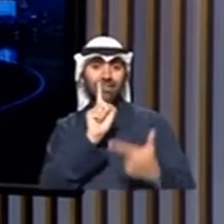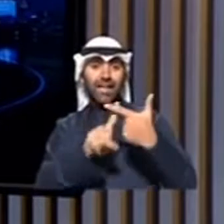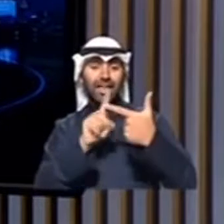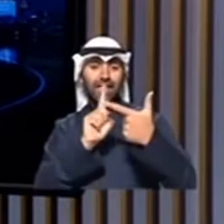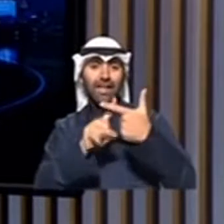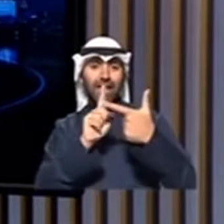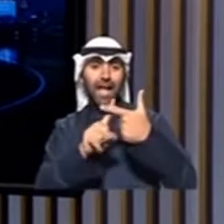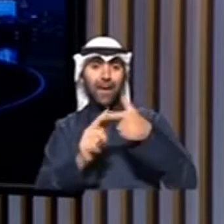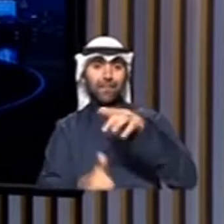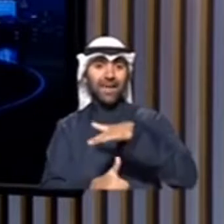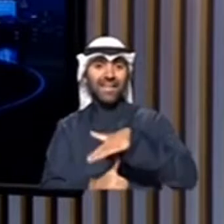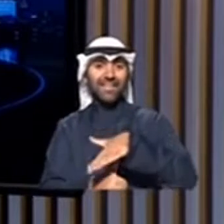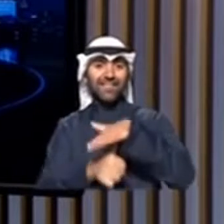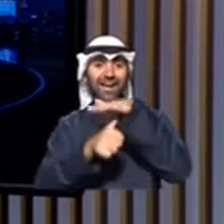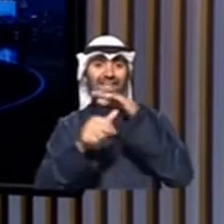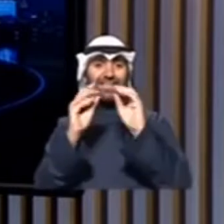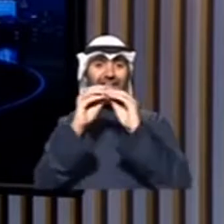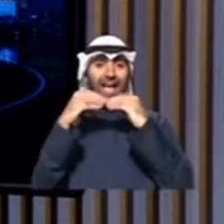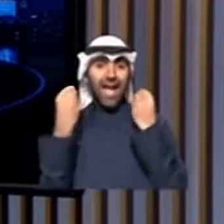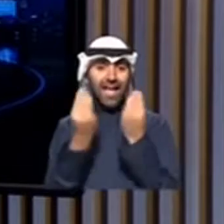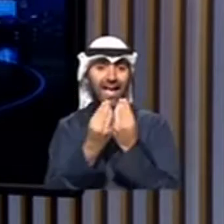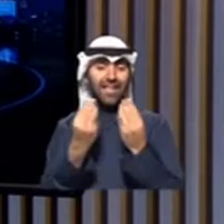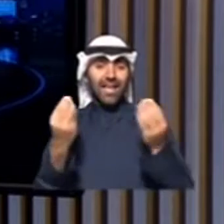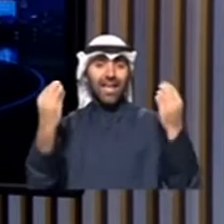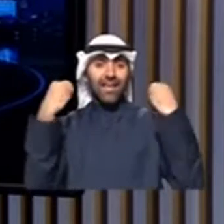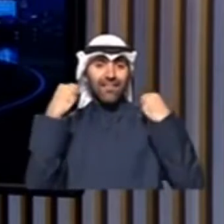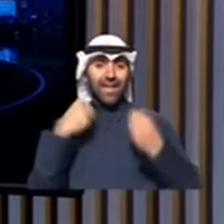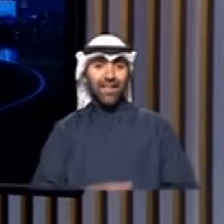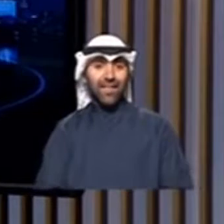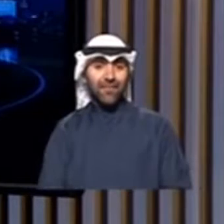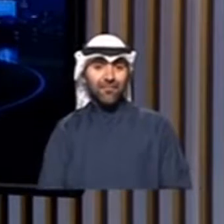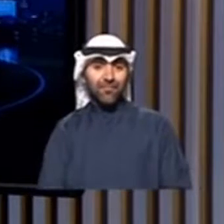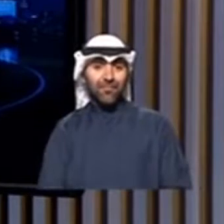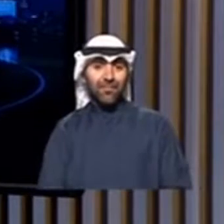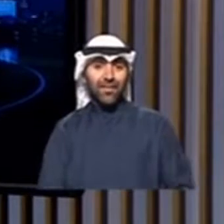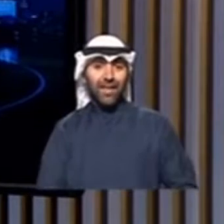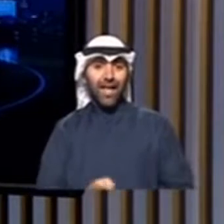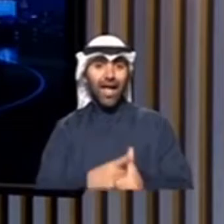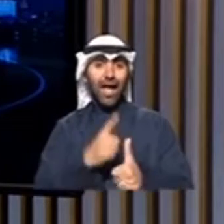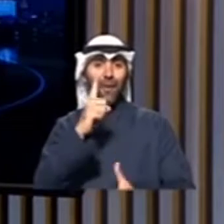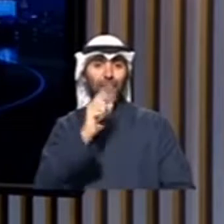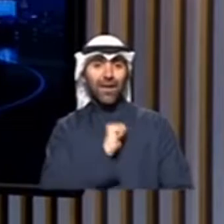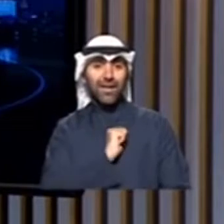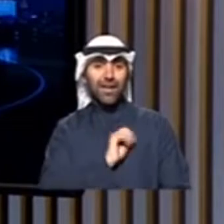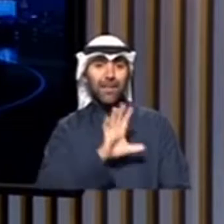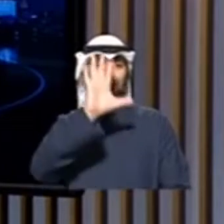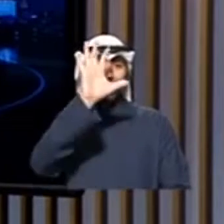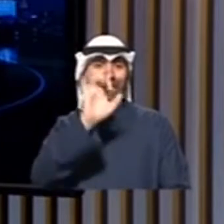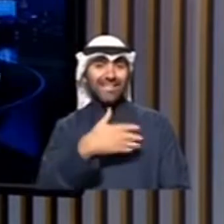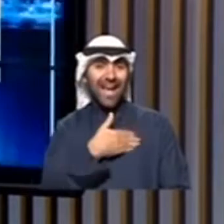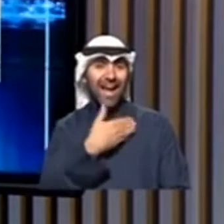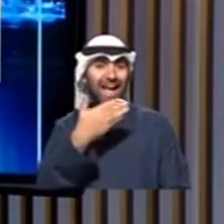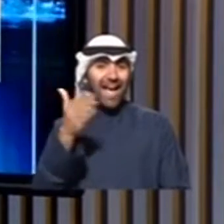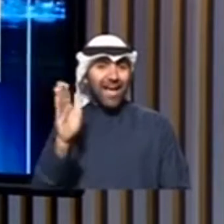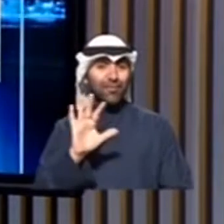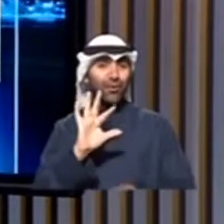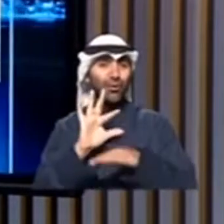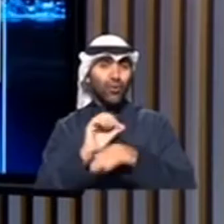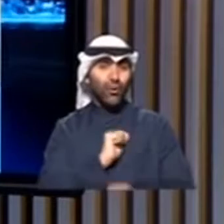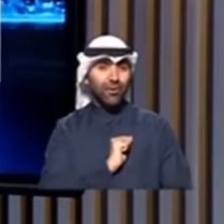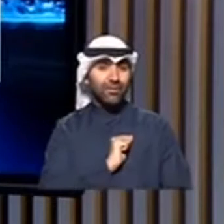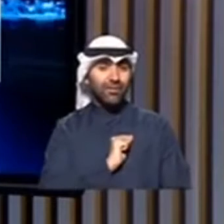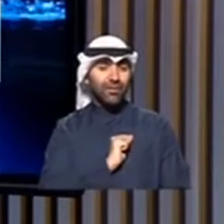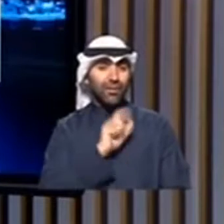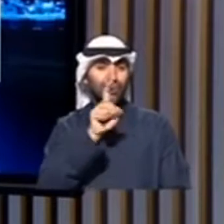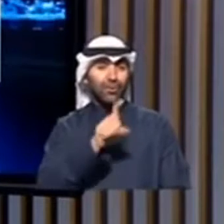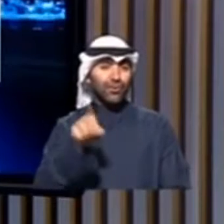الرياضة التنافسية. دكتور، في البداية نقول لك مساء الخير، وأعتقد يعني من بعد يمكن بداية الجائحة وذلك